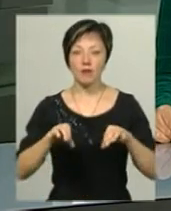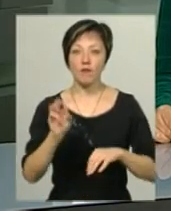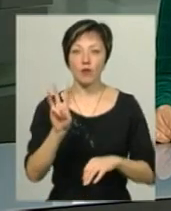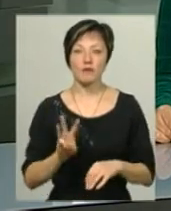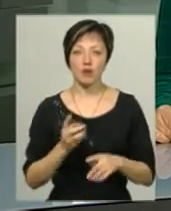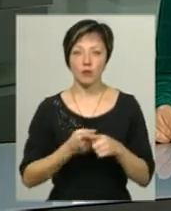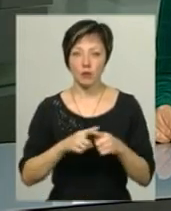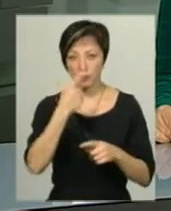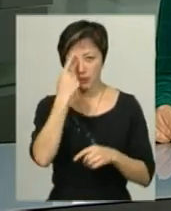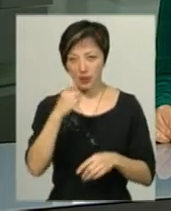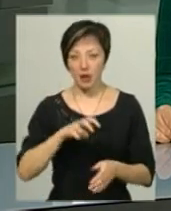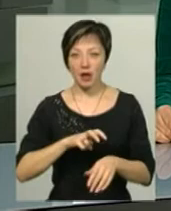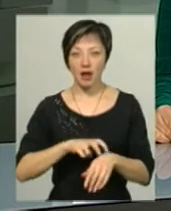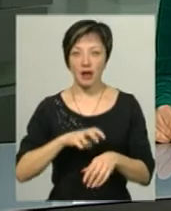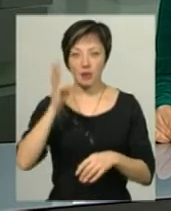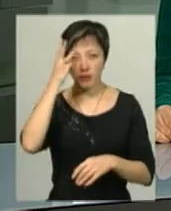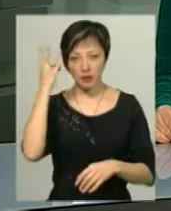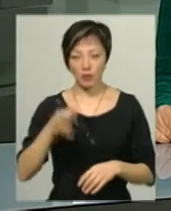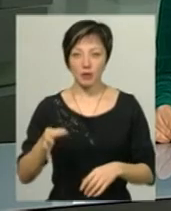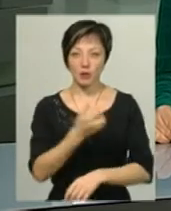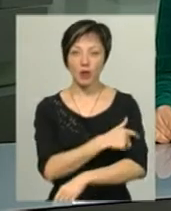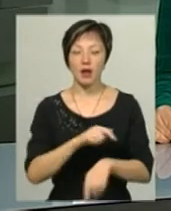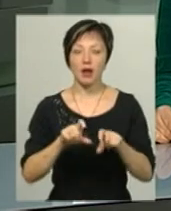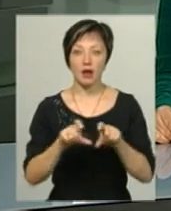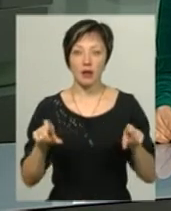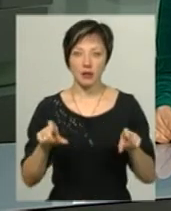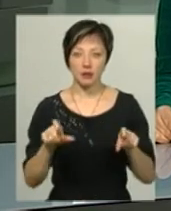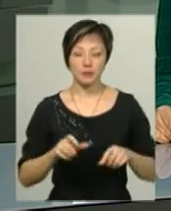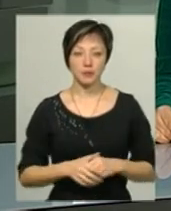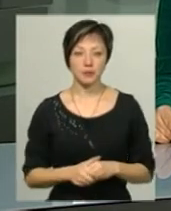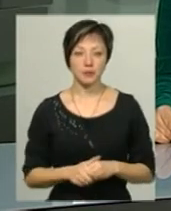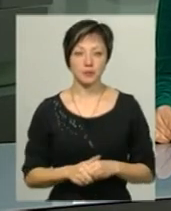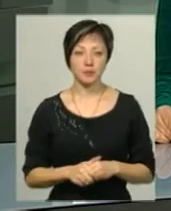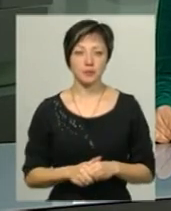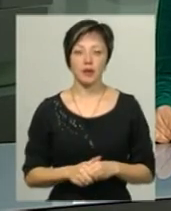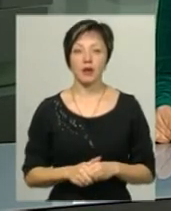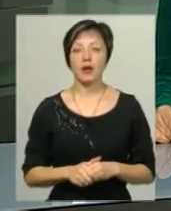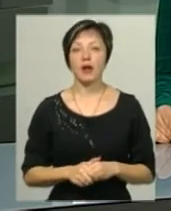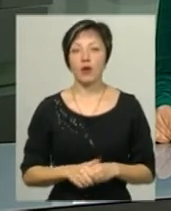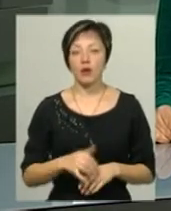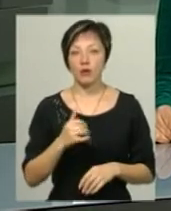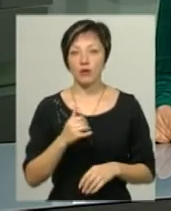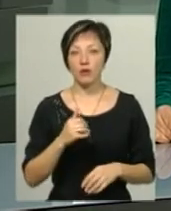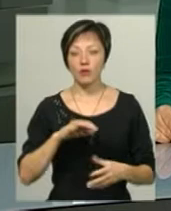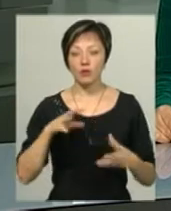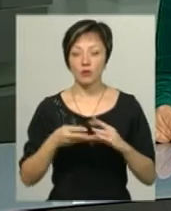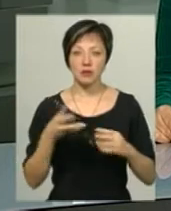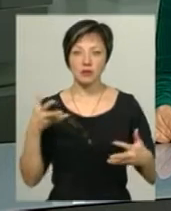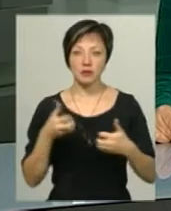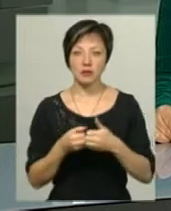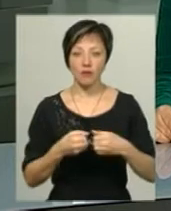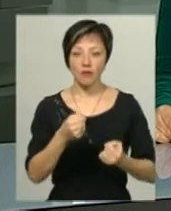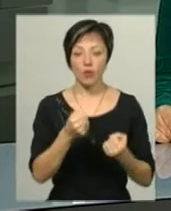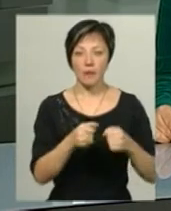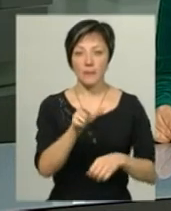«Фольксваген». Про це повідомляють лікарі Хмельницької обласної лікарні Сергій Калиновський та Костянтин Карнаух. Нагадаю, унаслідок зіткнення із авто «Рендж Ровер» водій